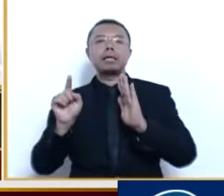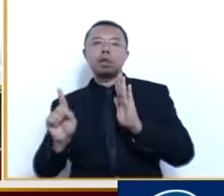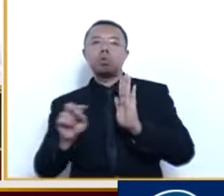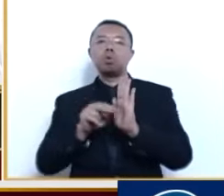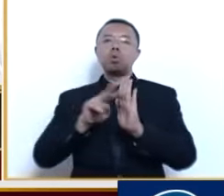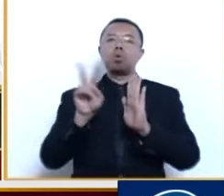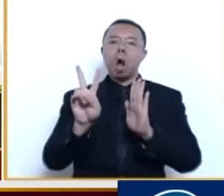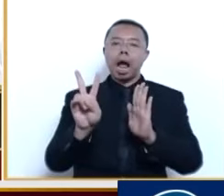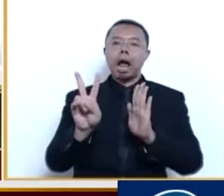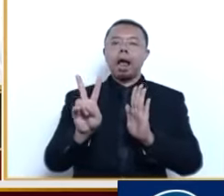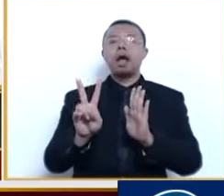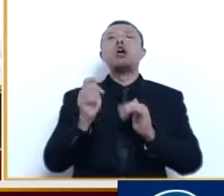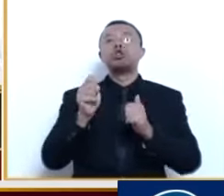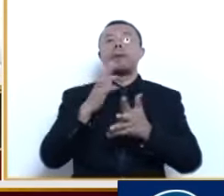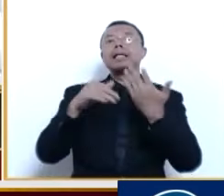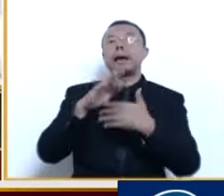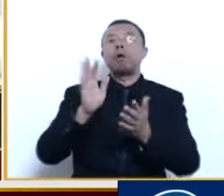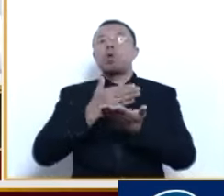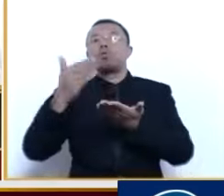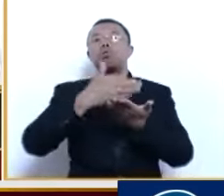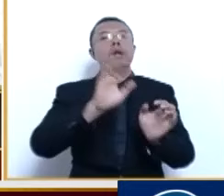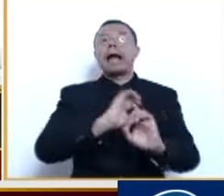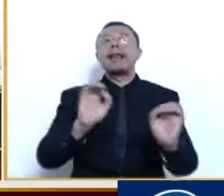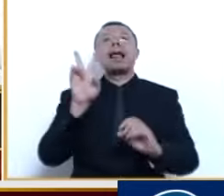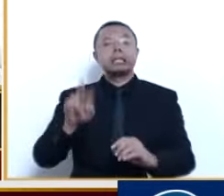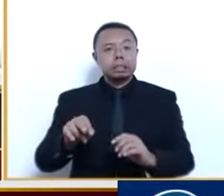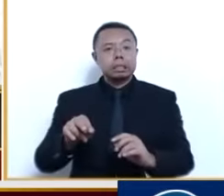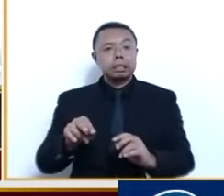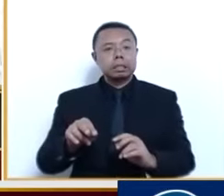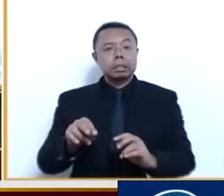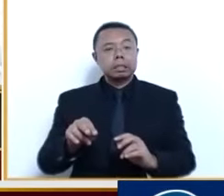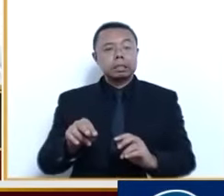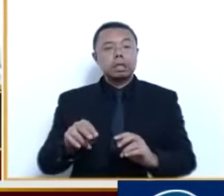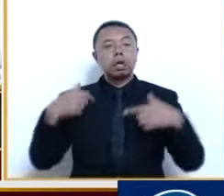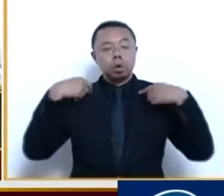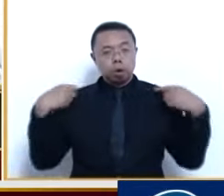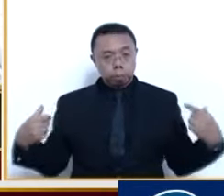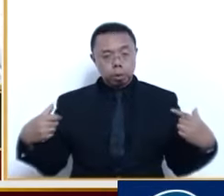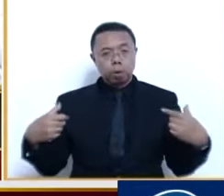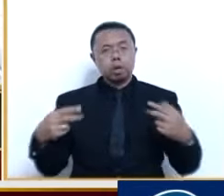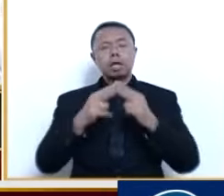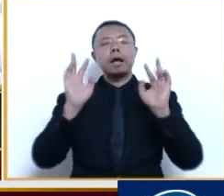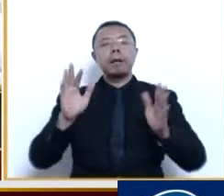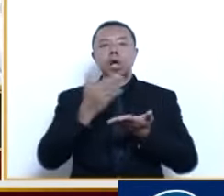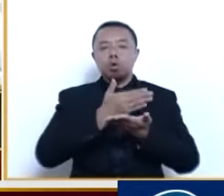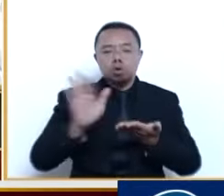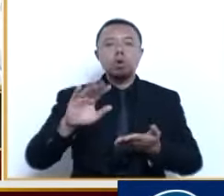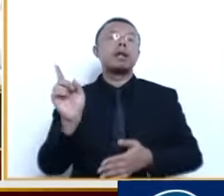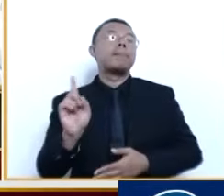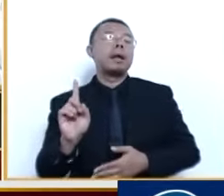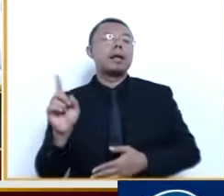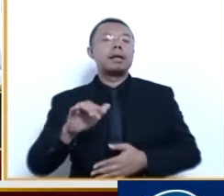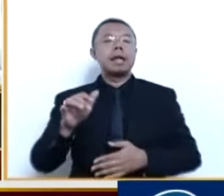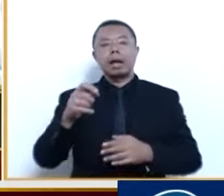densifikasi supaya tidak terjadi lagi penggusuran-penggusuran gubernur yang paling banyak menggusur datang dari